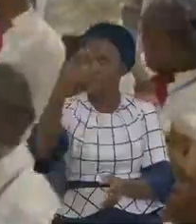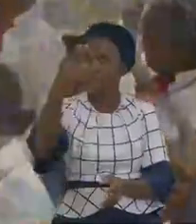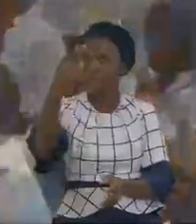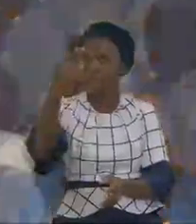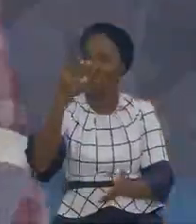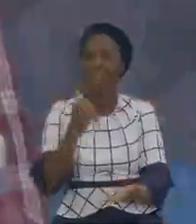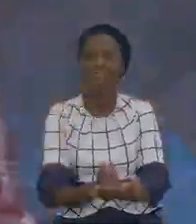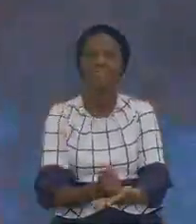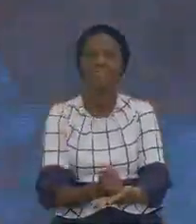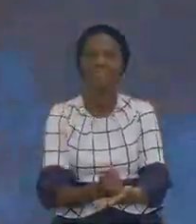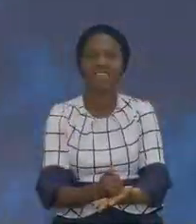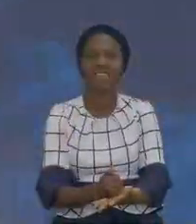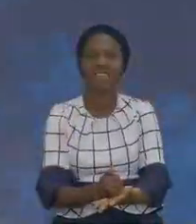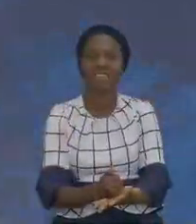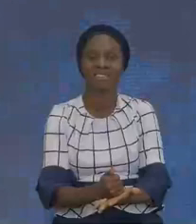Le Seigneur aujourd'hui